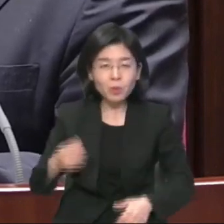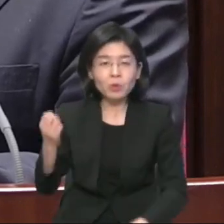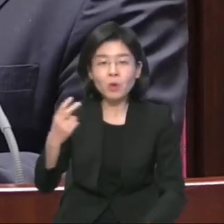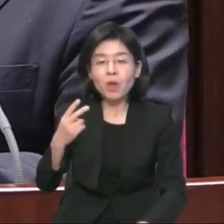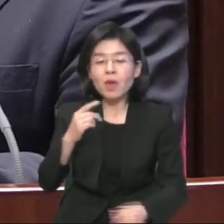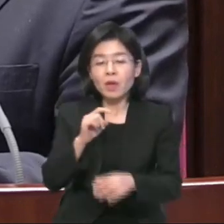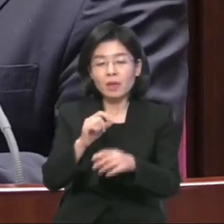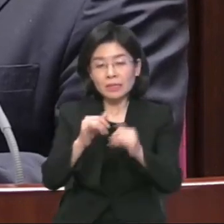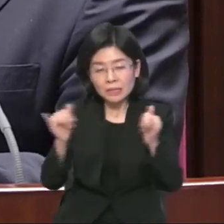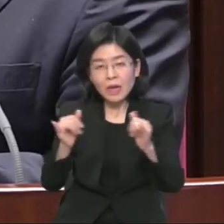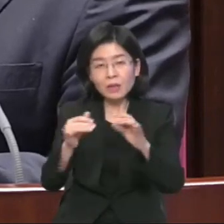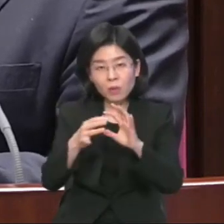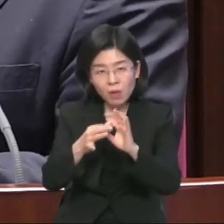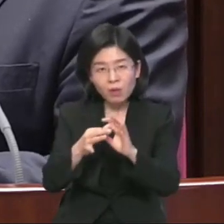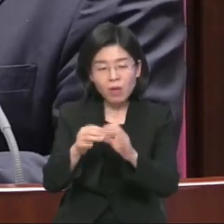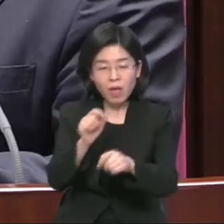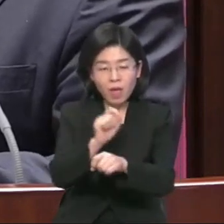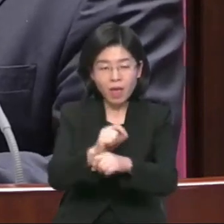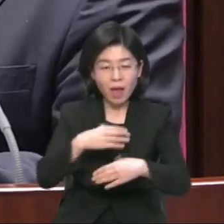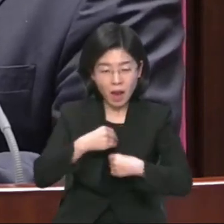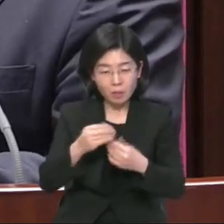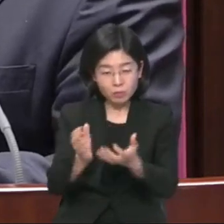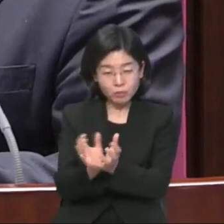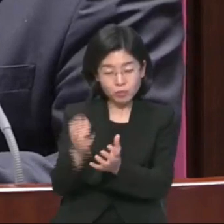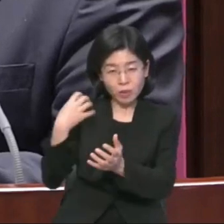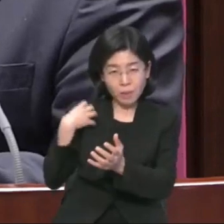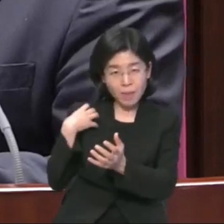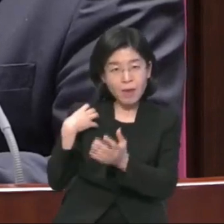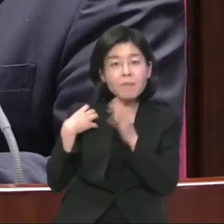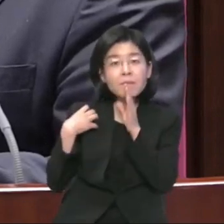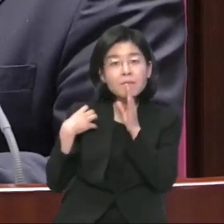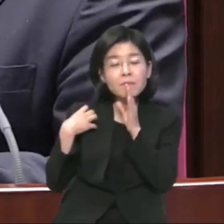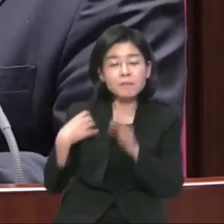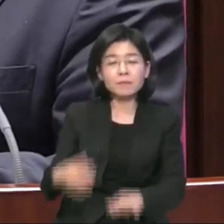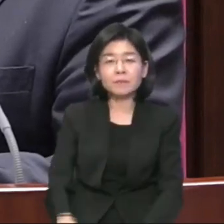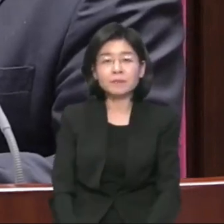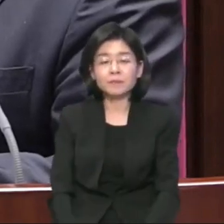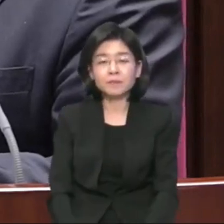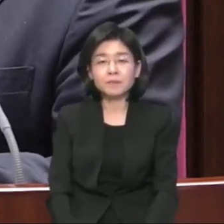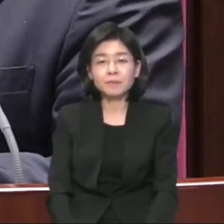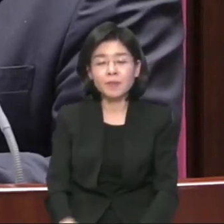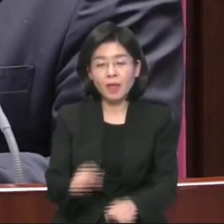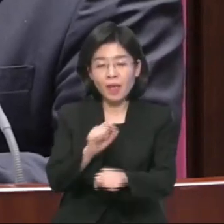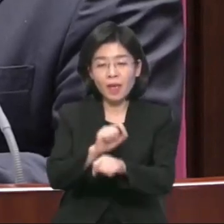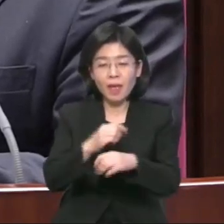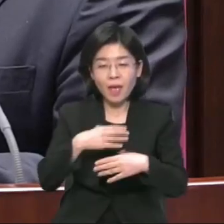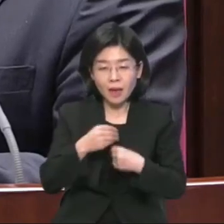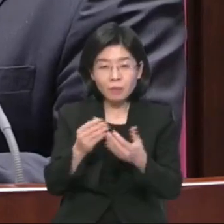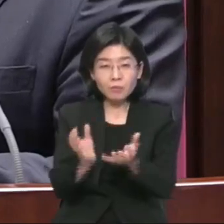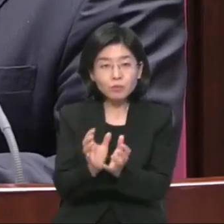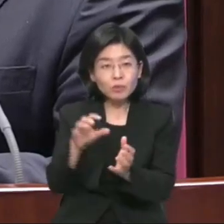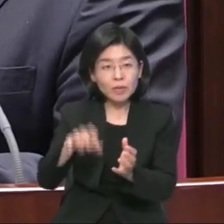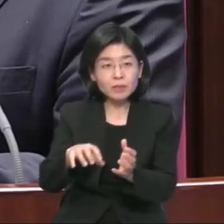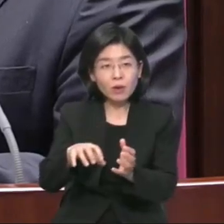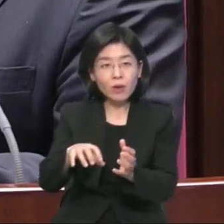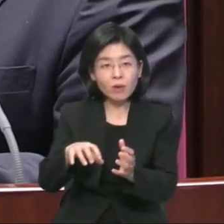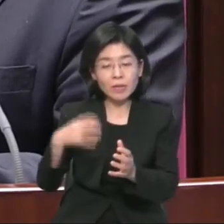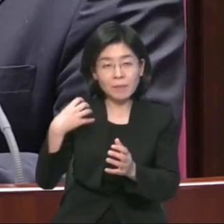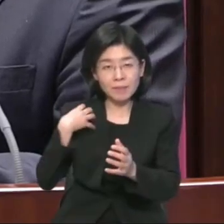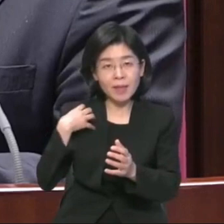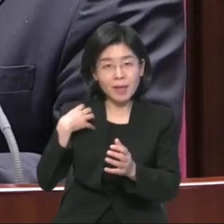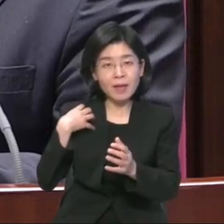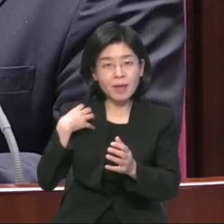통제를 국실장이 하게 돼 있습니다. 그렇 맞습니까? 예, 행안부가 예. 이제 자연재해는 예.